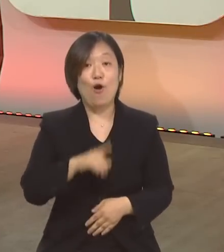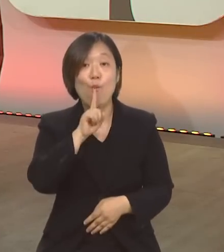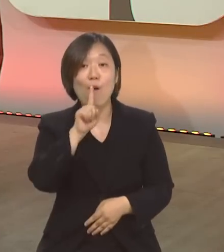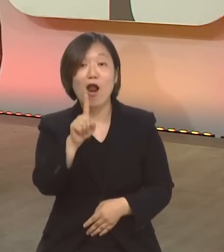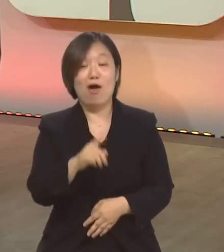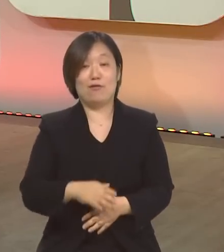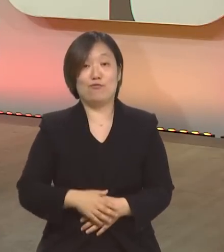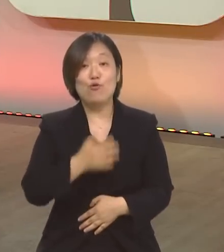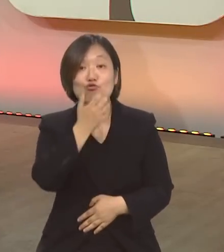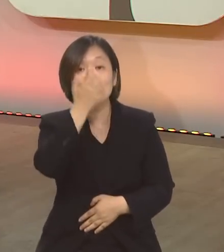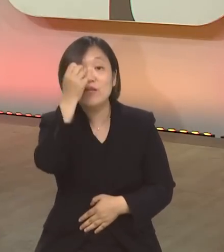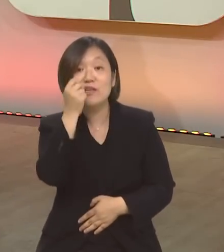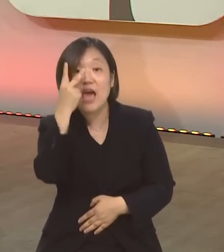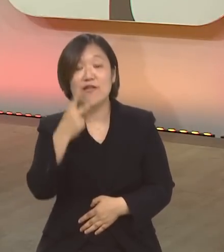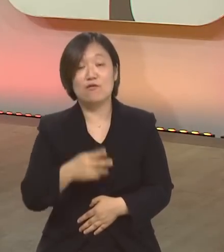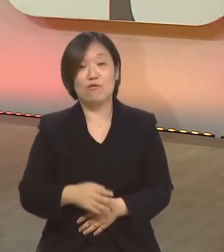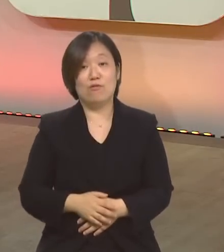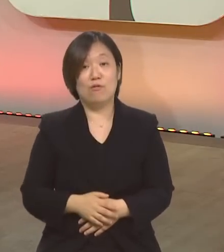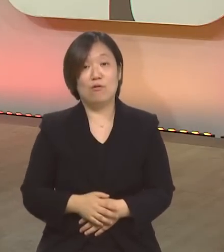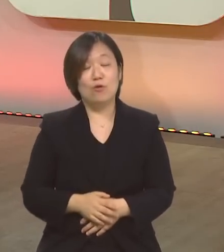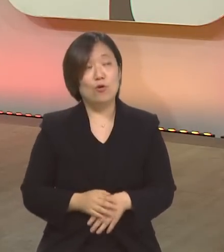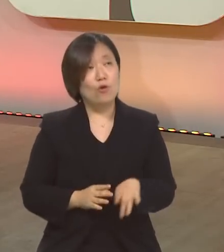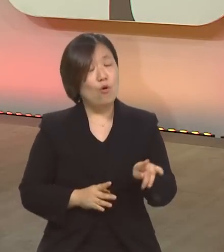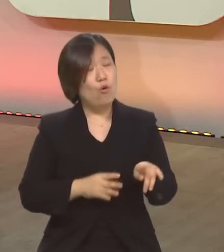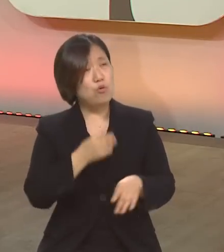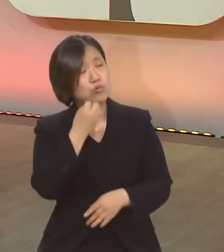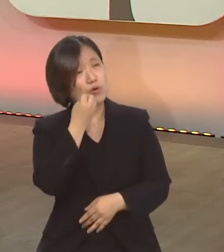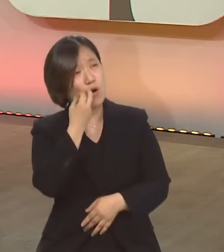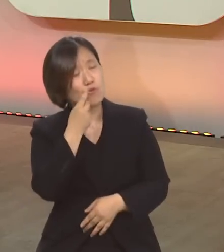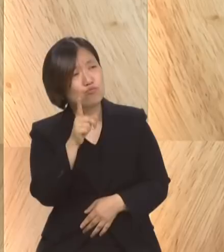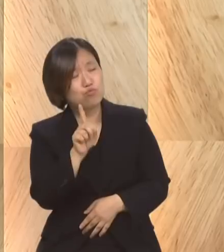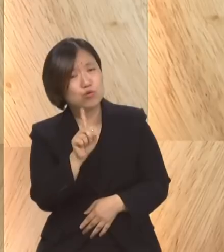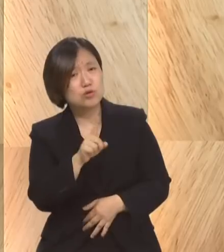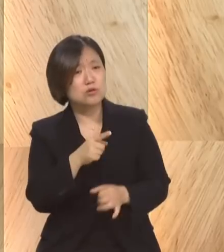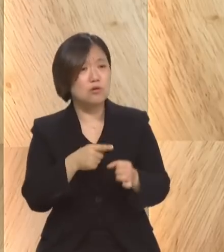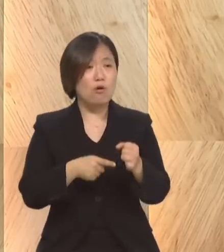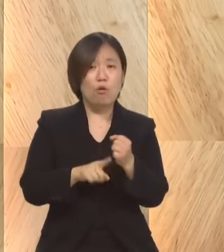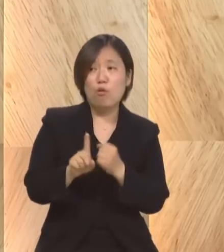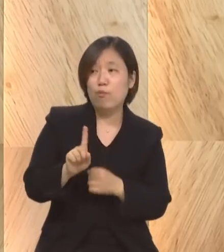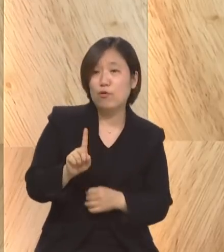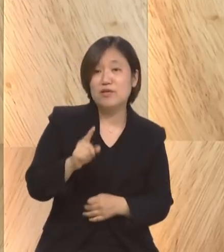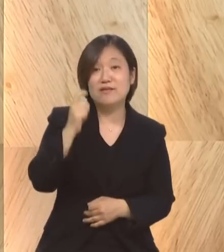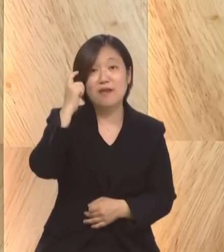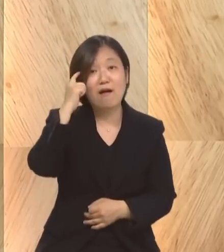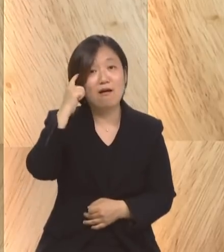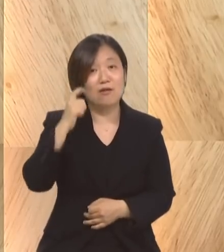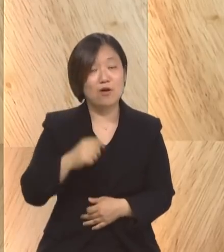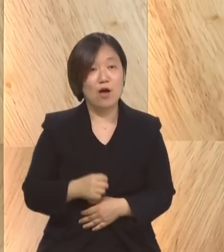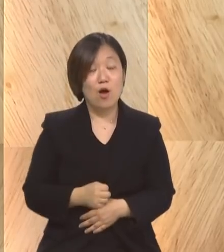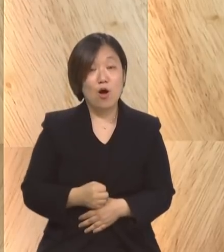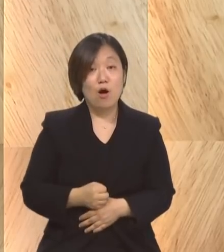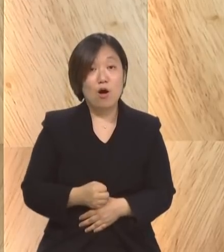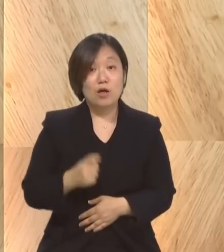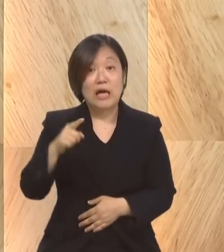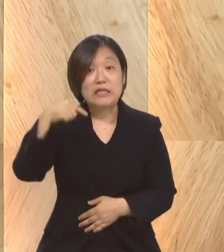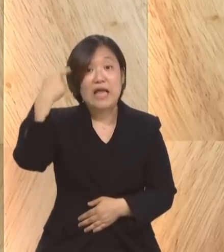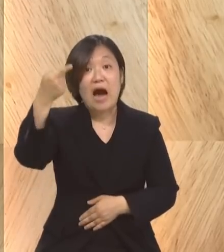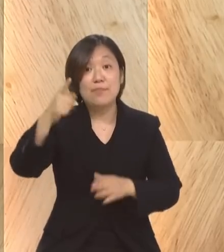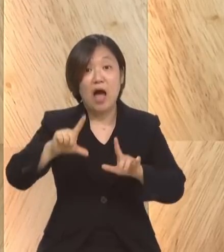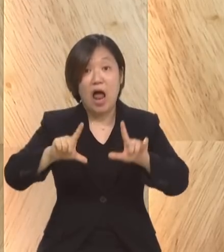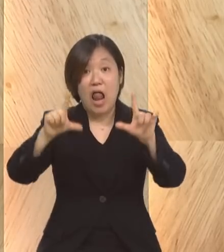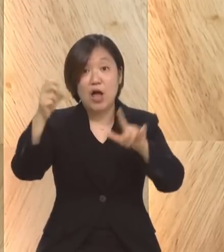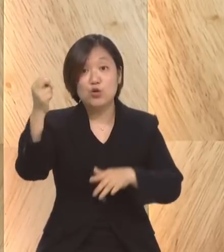생생해서요 좀 뭔 꿈이야 이게 무슨 꿈인가 그 다음날 둘째 날에 또 꿈을 꾸셨는데